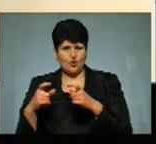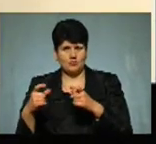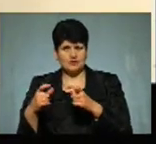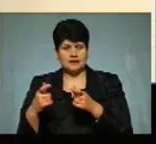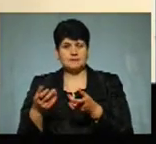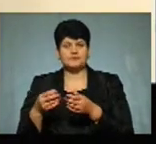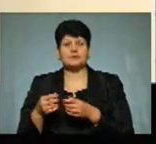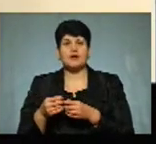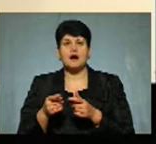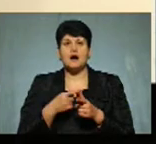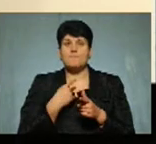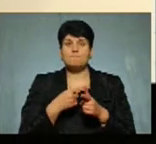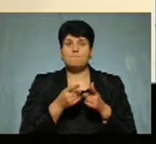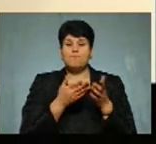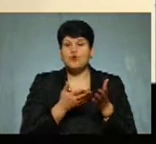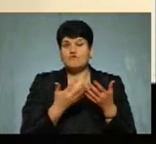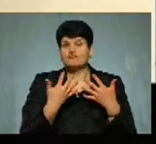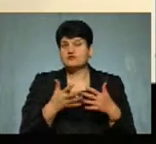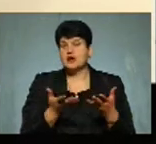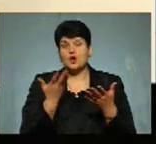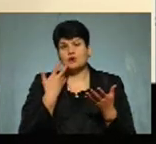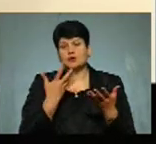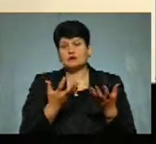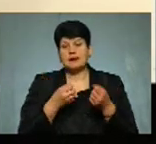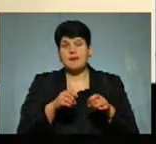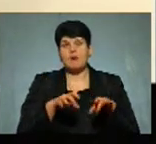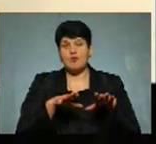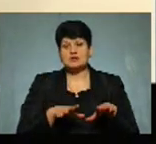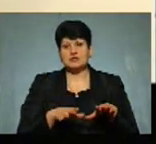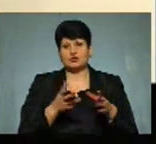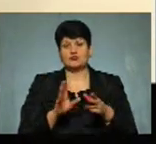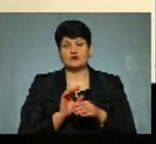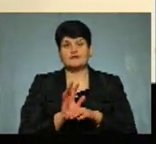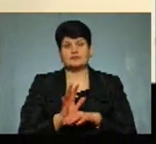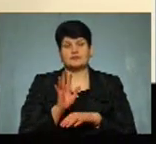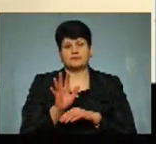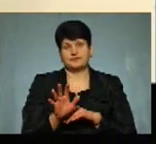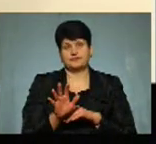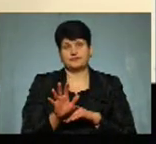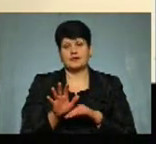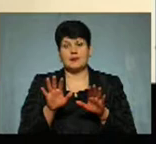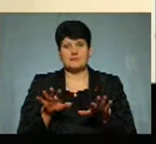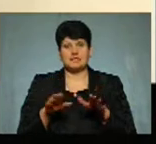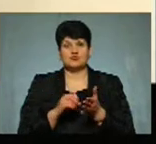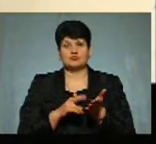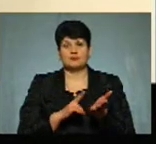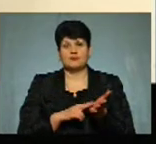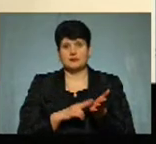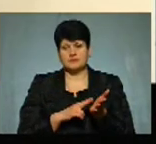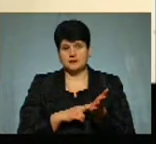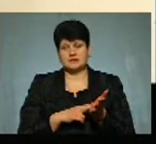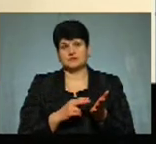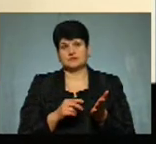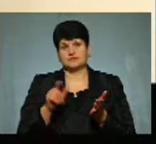адміністративної постанови, або по вже отриманій постанові, яка буде надіслана на місце реєстрації відповідальної